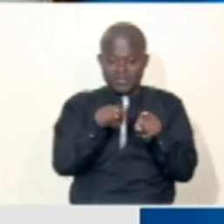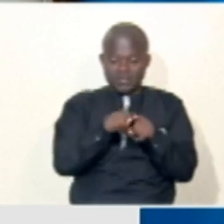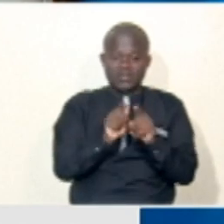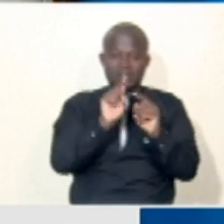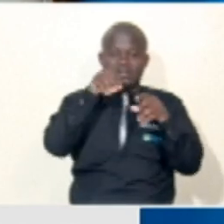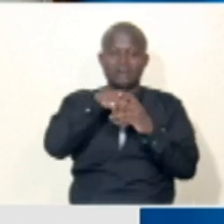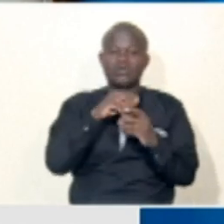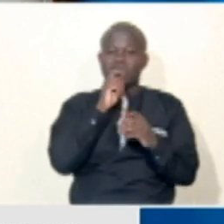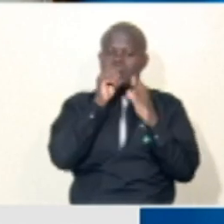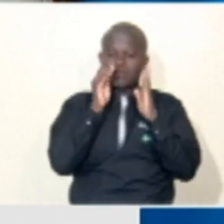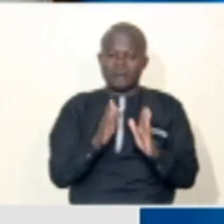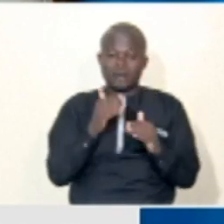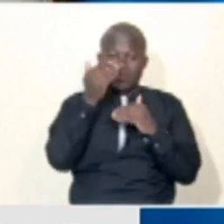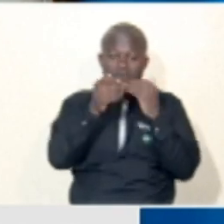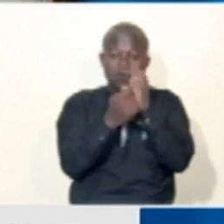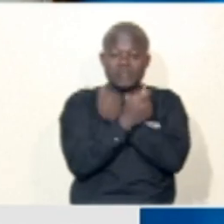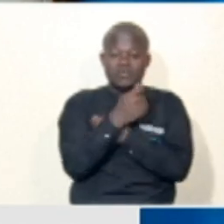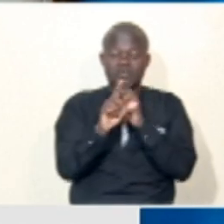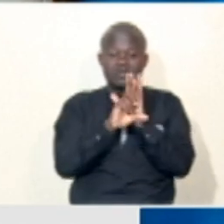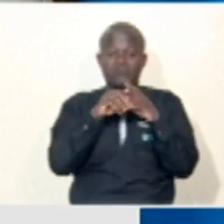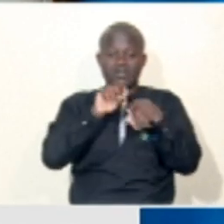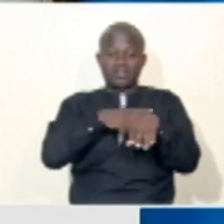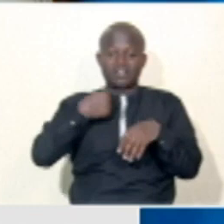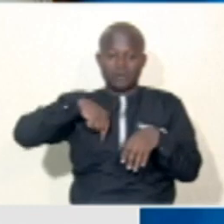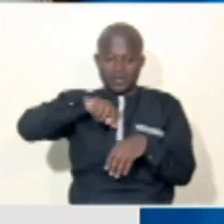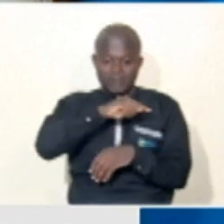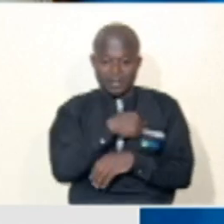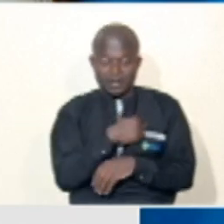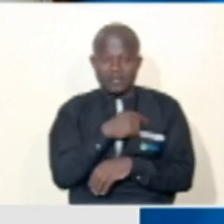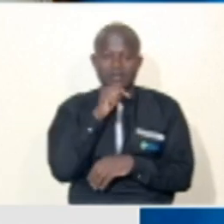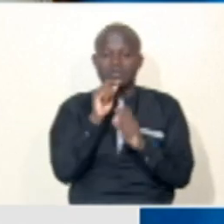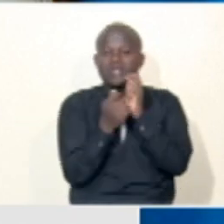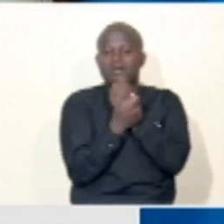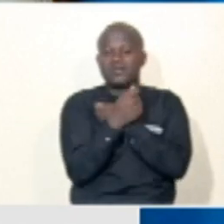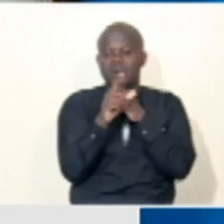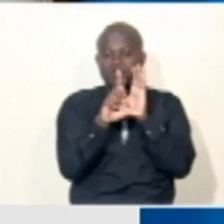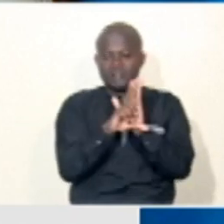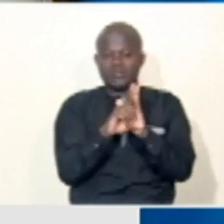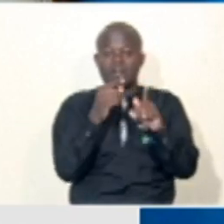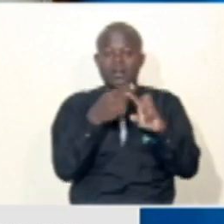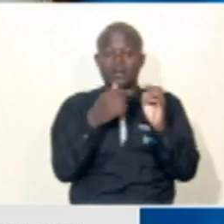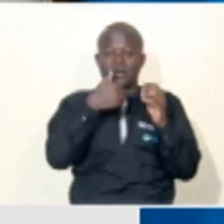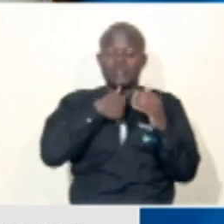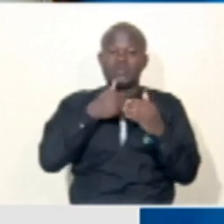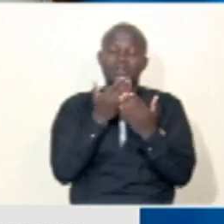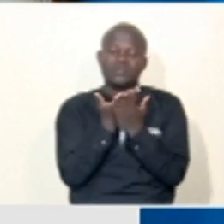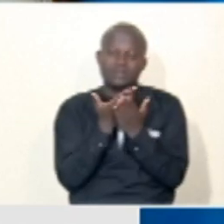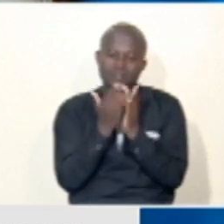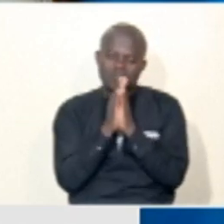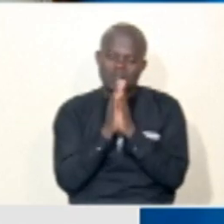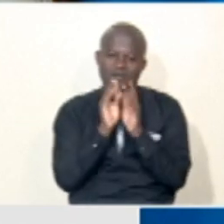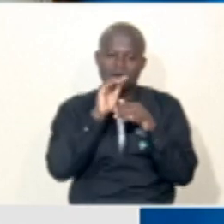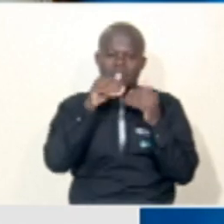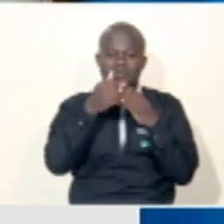muri arbitration, ugasanga babigize itegeko. Mu gihe twebwe tutarabigira itegeko, ahubwo tukinginga abaturage kugira